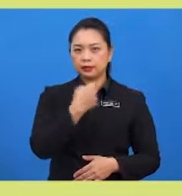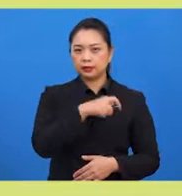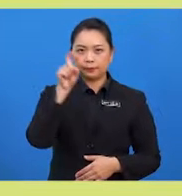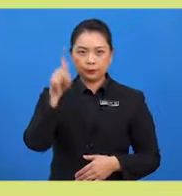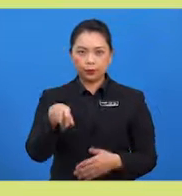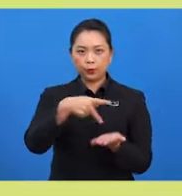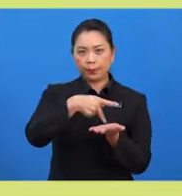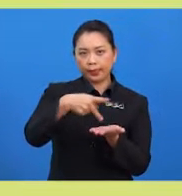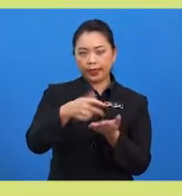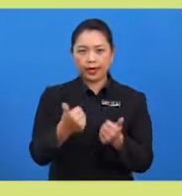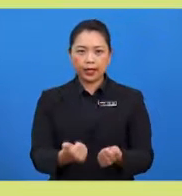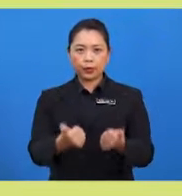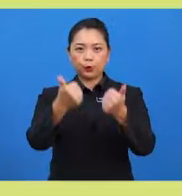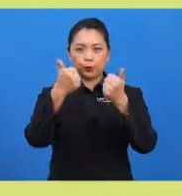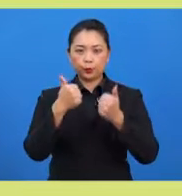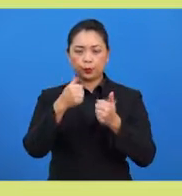membayar angkutan masuk.